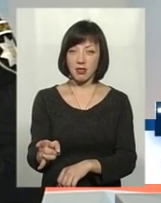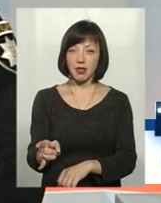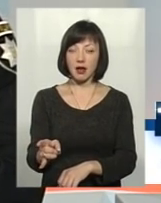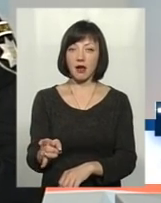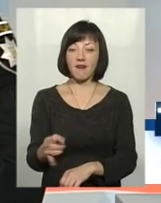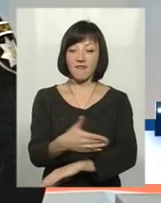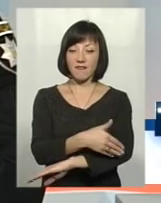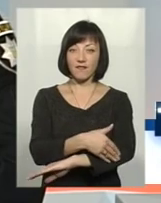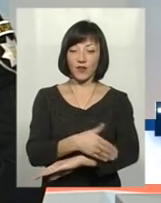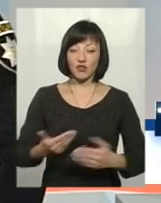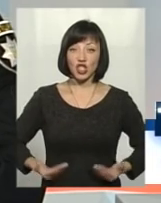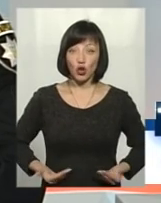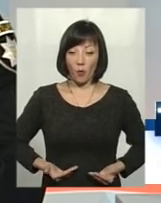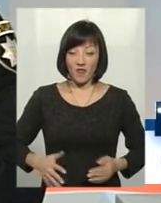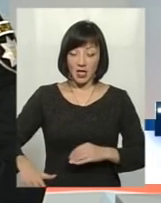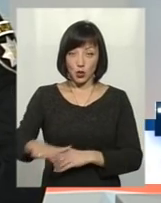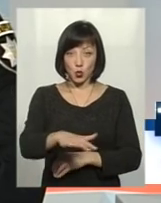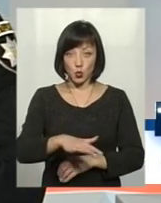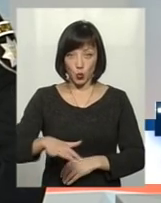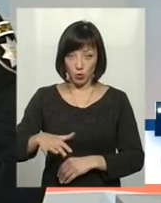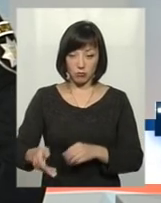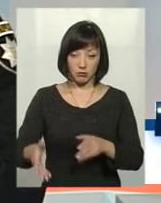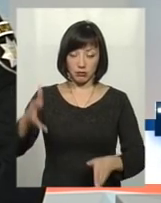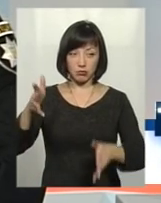в дворовій, в житловій зоні,